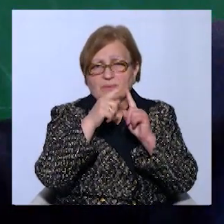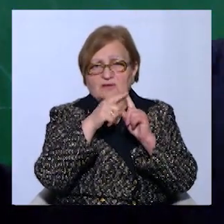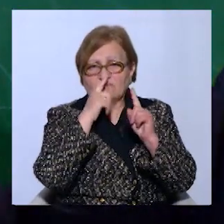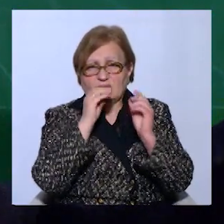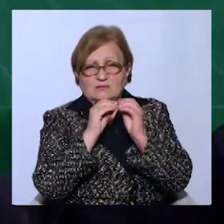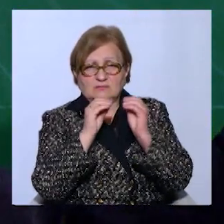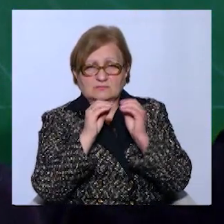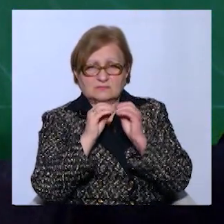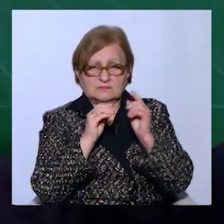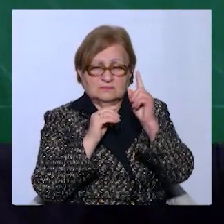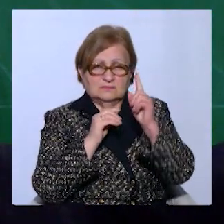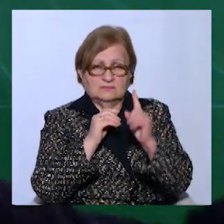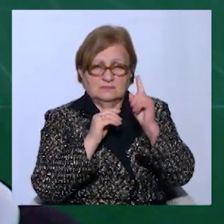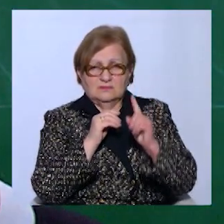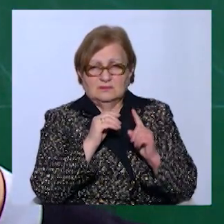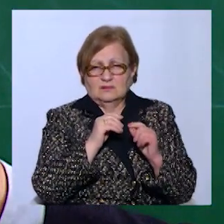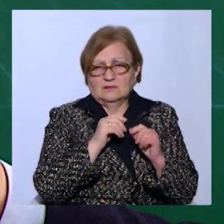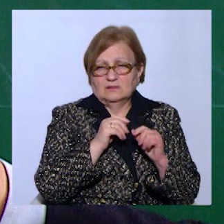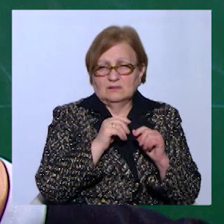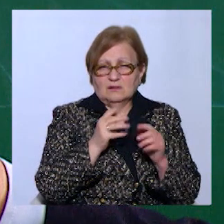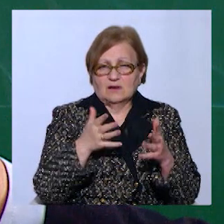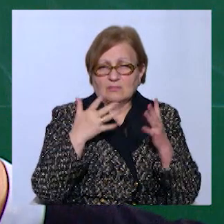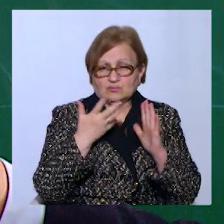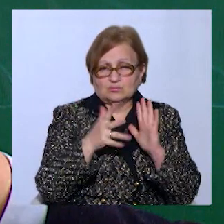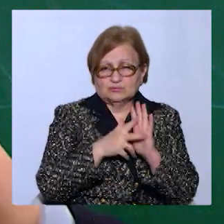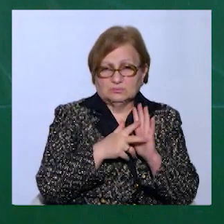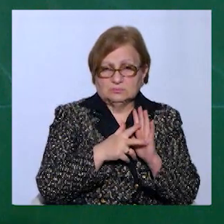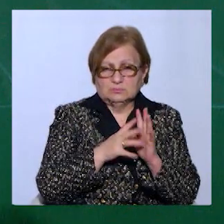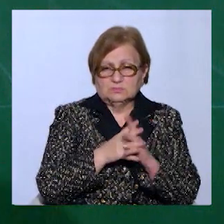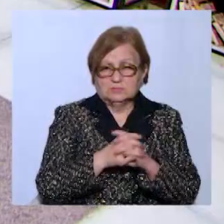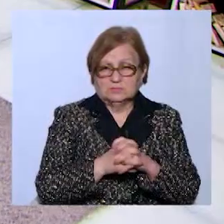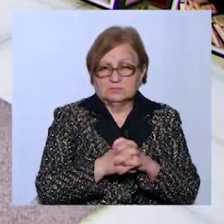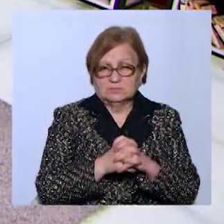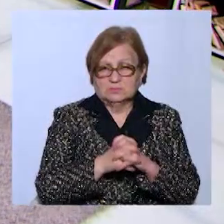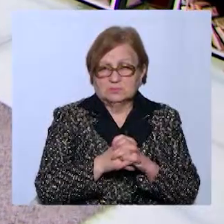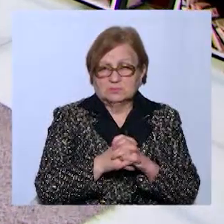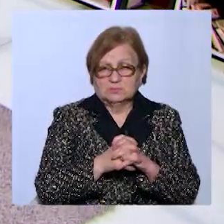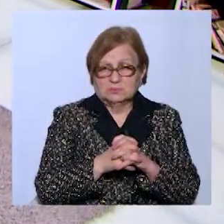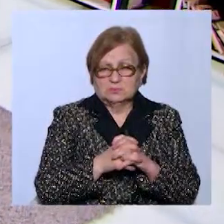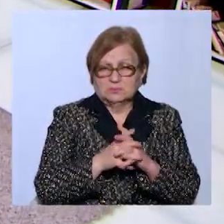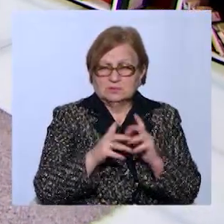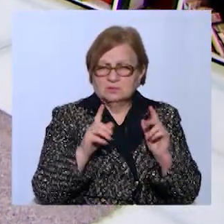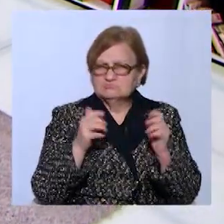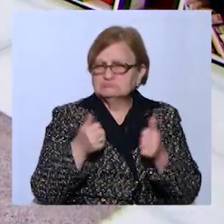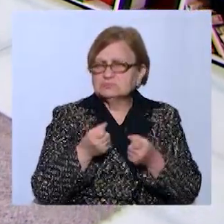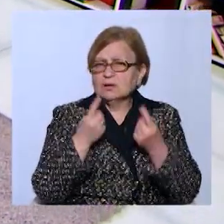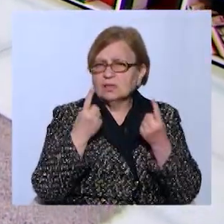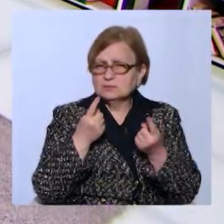პირველს ემატება ოღონდ მესამე და გამოვიდა რამდენი? 58. მაშ რის ხარჯზე გამოვიდა